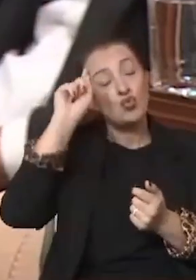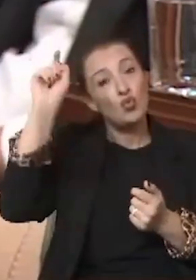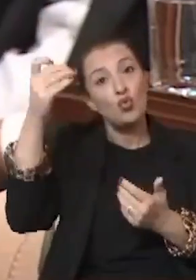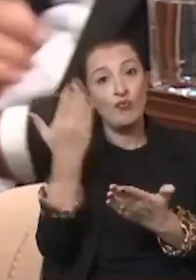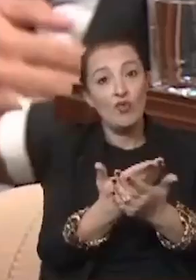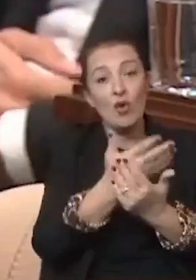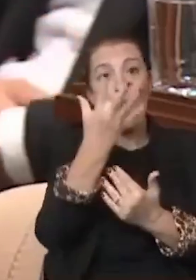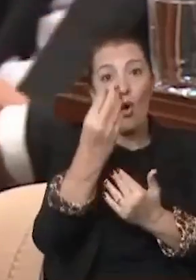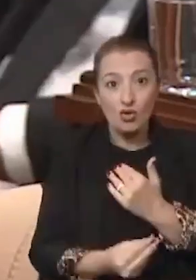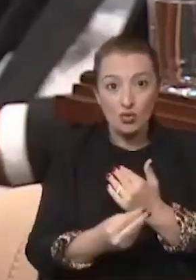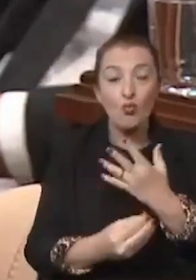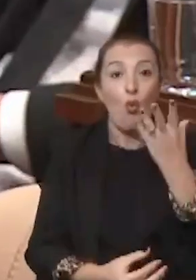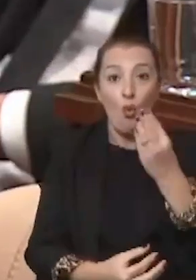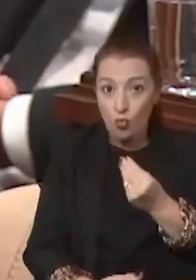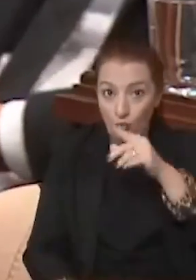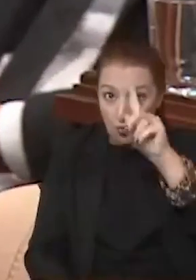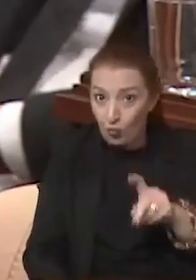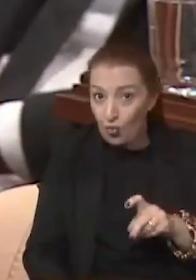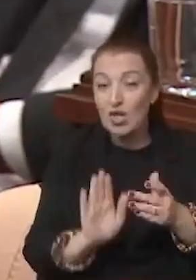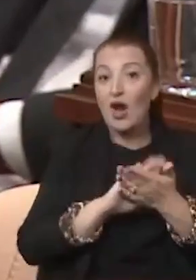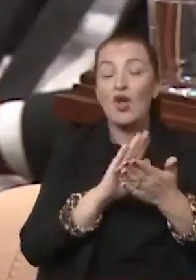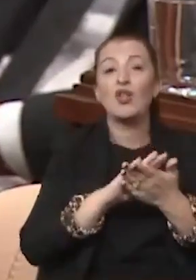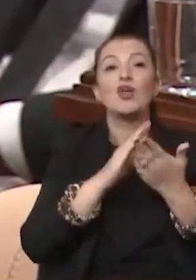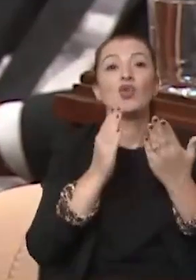verseydik olur muydu arkadaşlar?